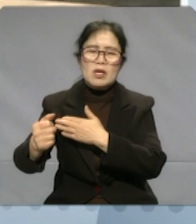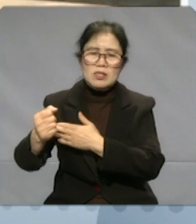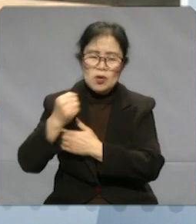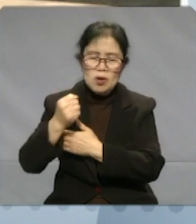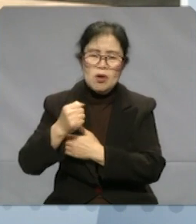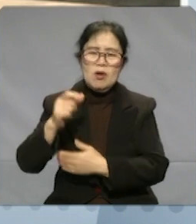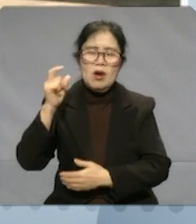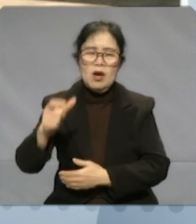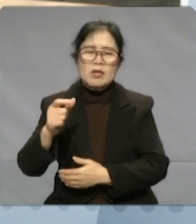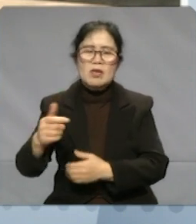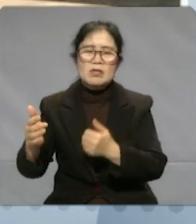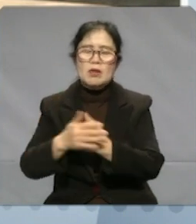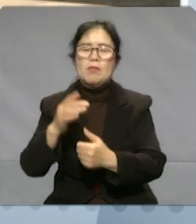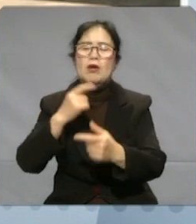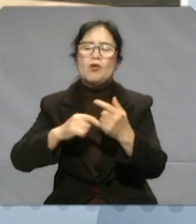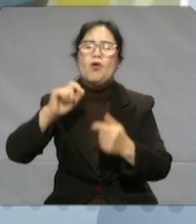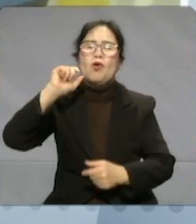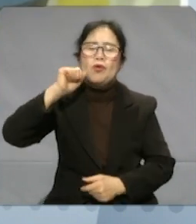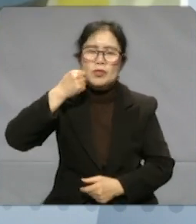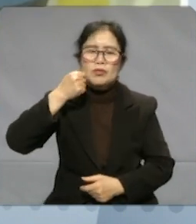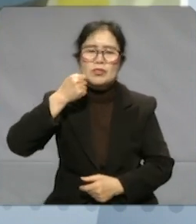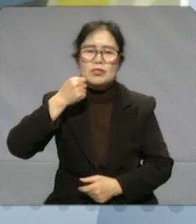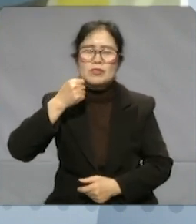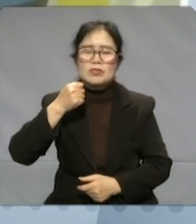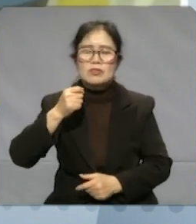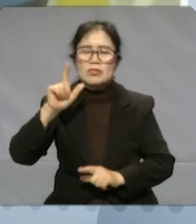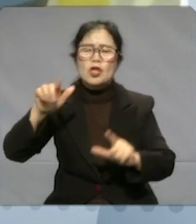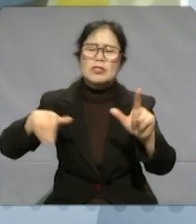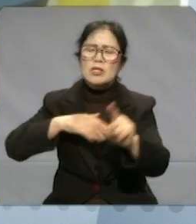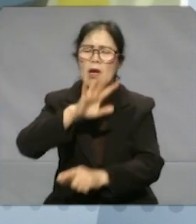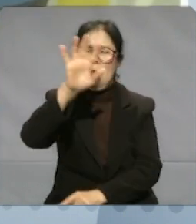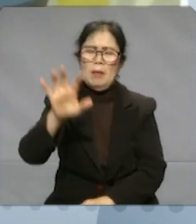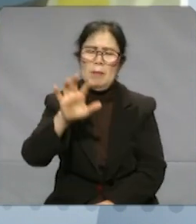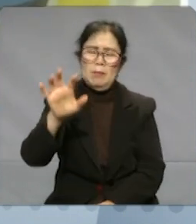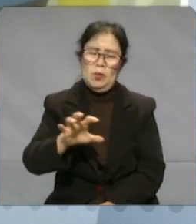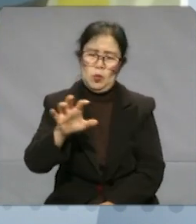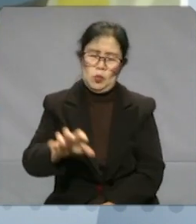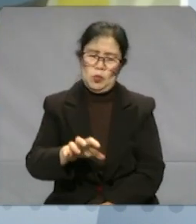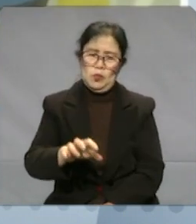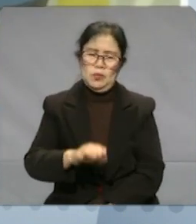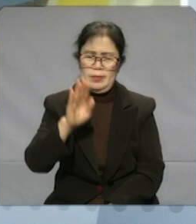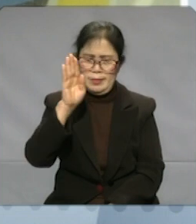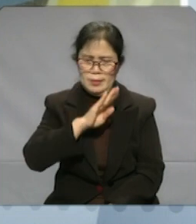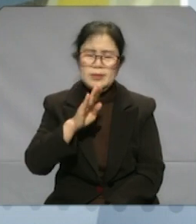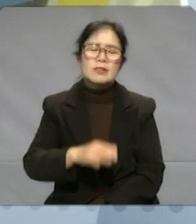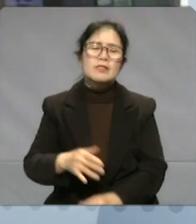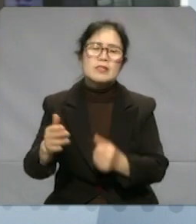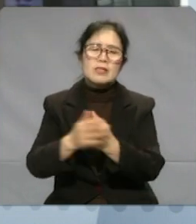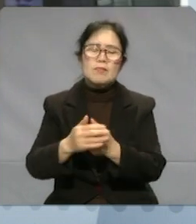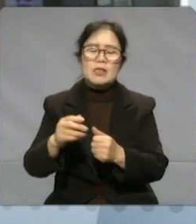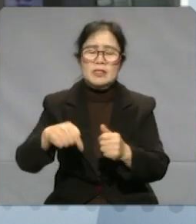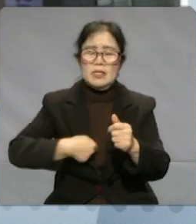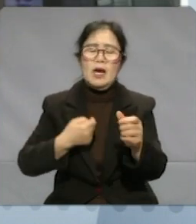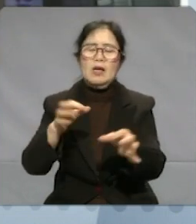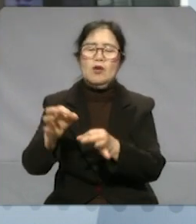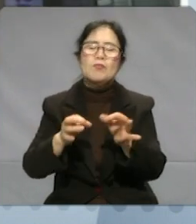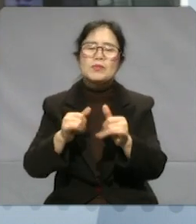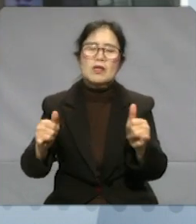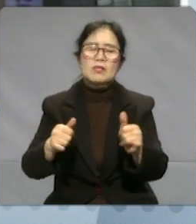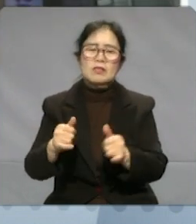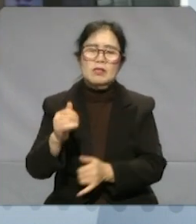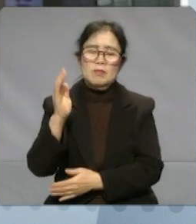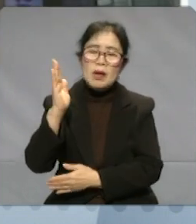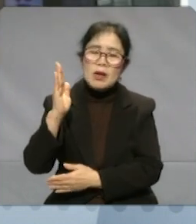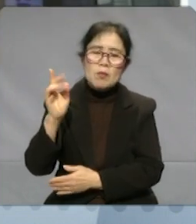경쟁이 강화돼서 더 어려워지는 이런 현실이 반복되는 상황입니다. 이런 속에서 자영업자들이